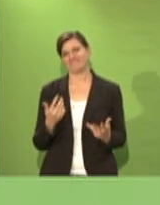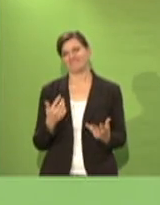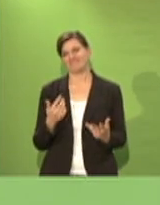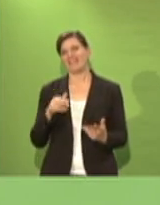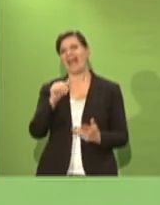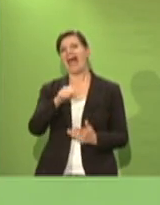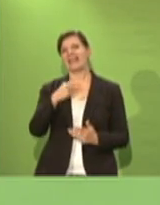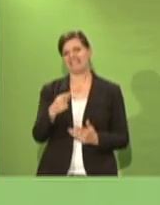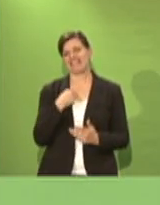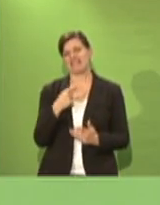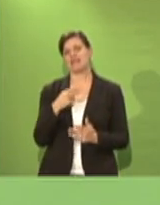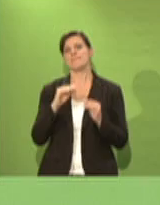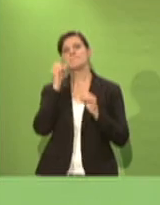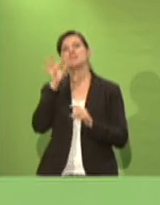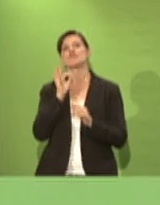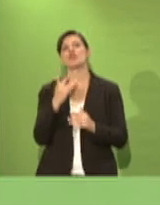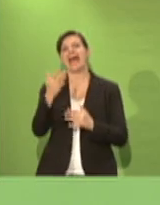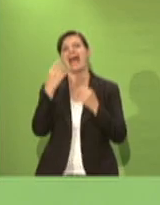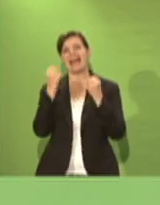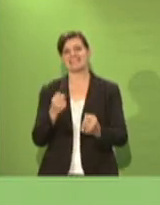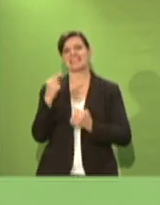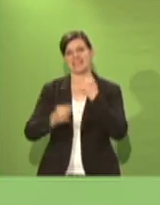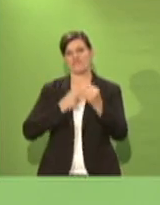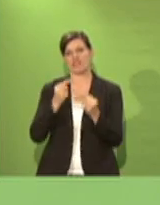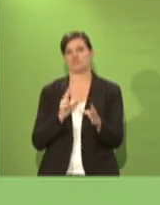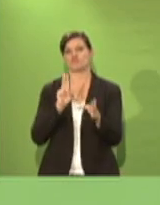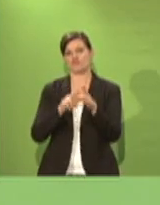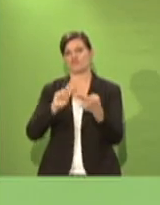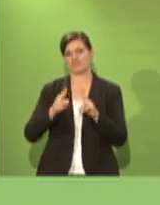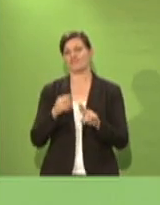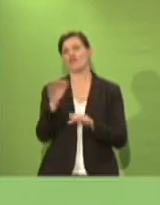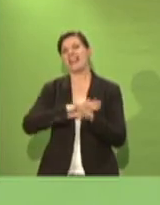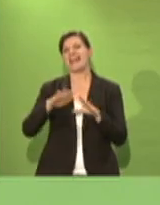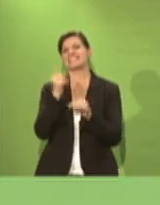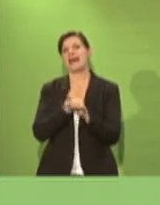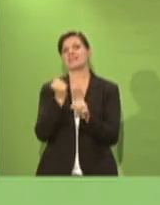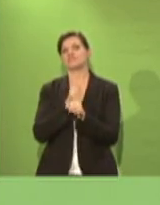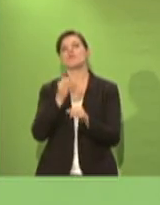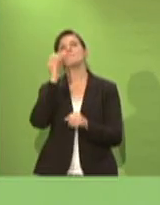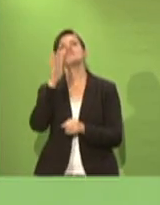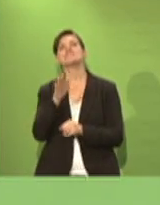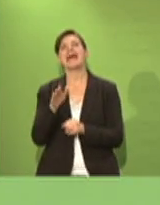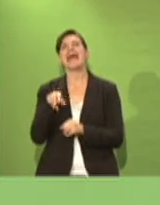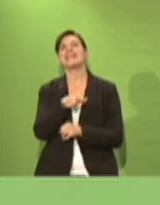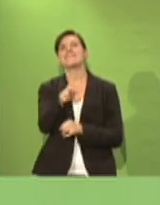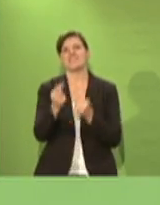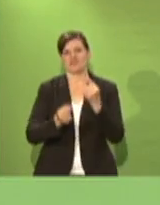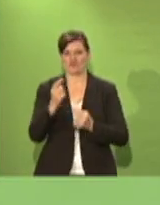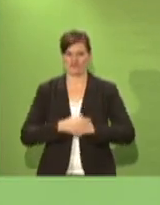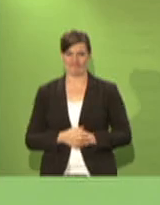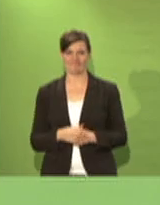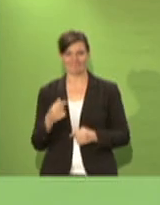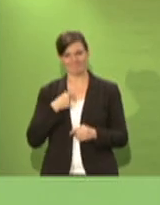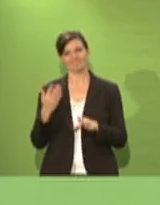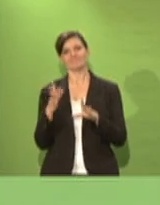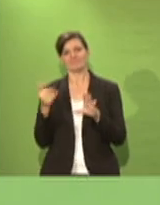AG Bildung für nachhaltige Entwicklung in der Landesarbeitsgemeinschaft Bildung der NRW-Grünen. Unsere AG, sie